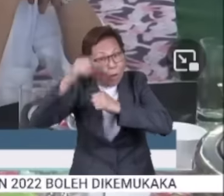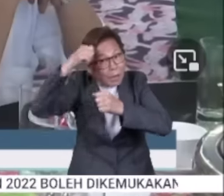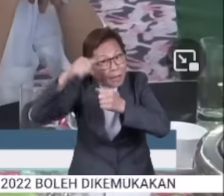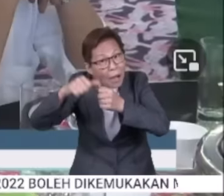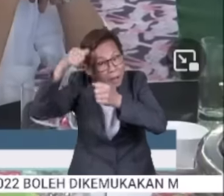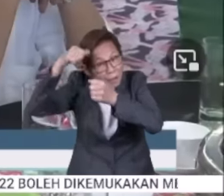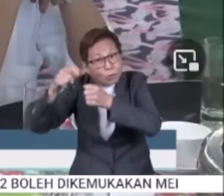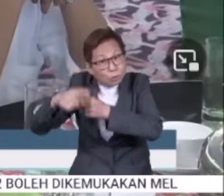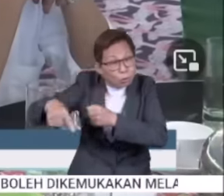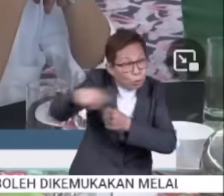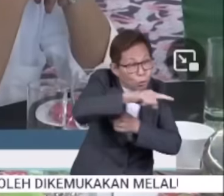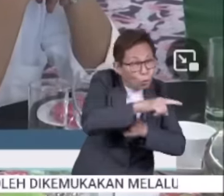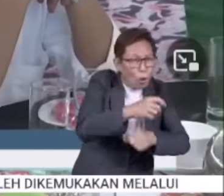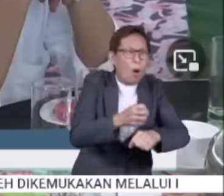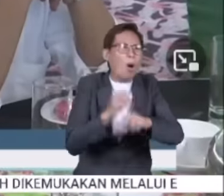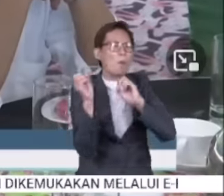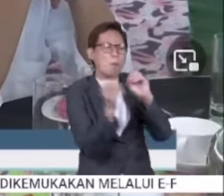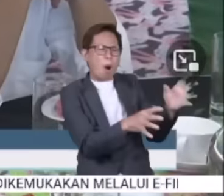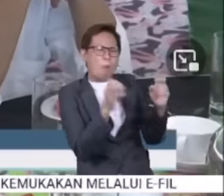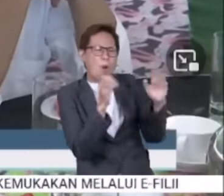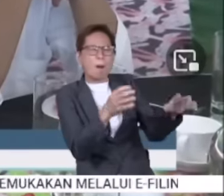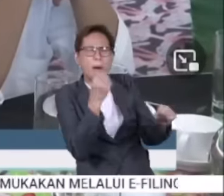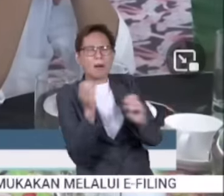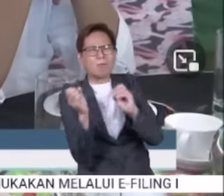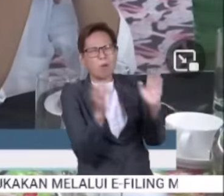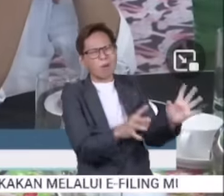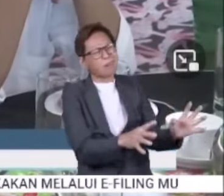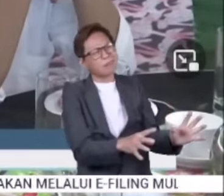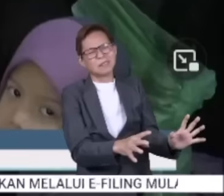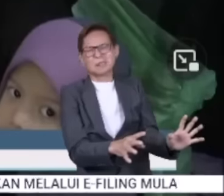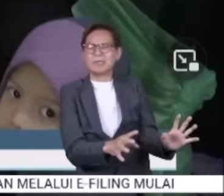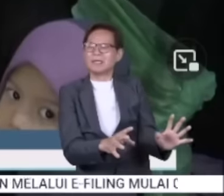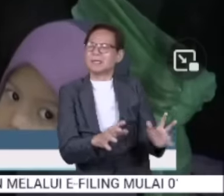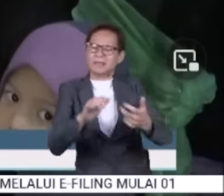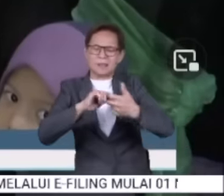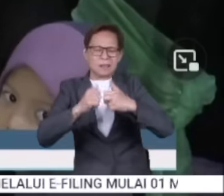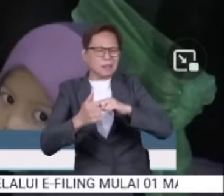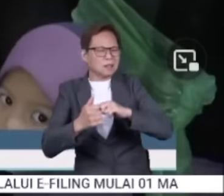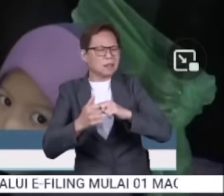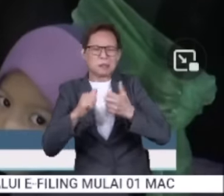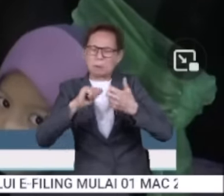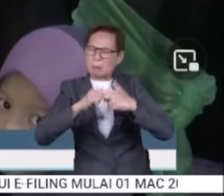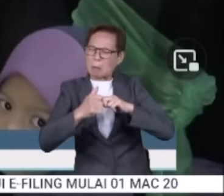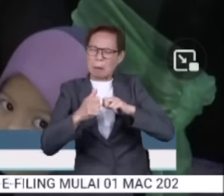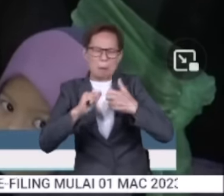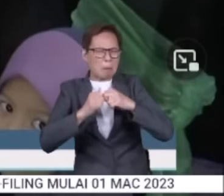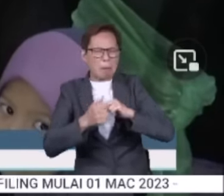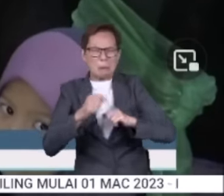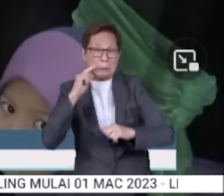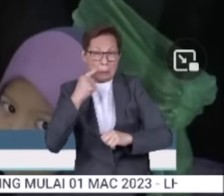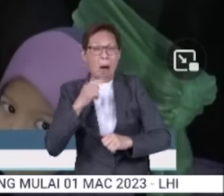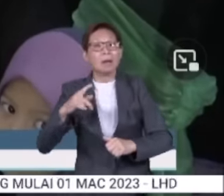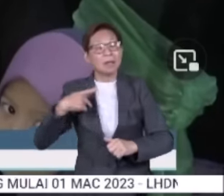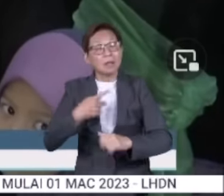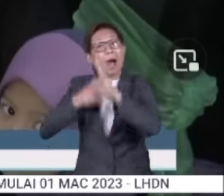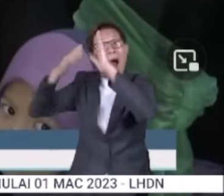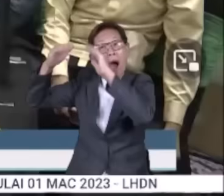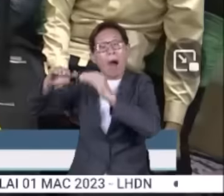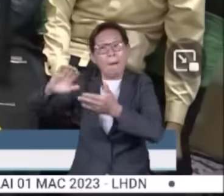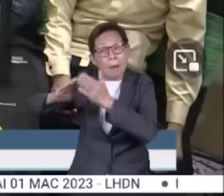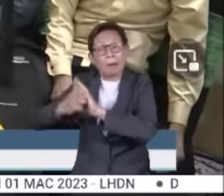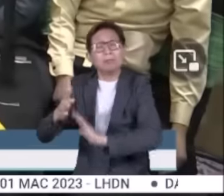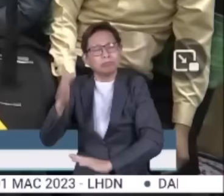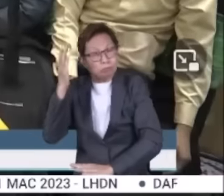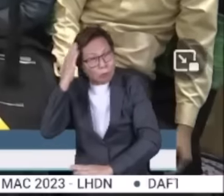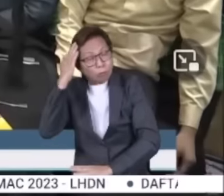orang ini pembaziran makanan ini satu isu yang serius lah kan. Dan kita harap masyarakat selalu peka